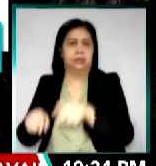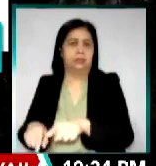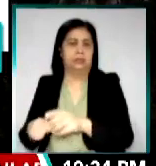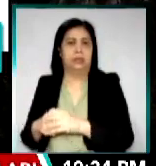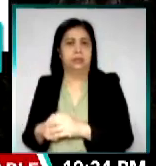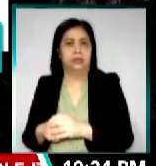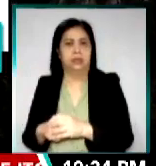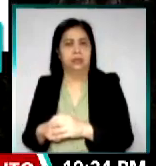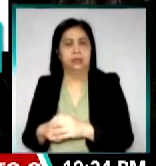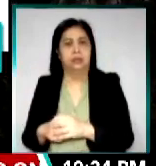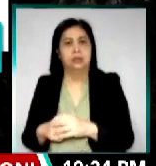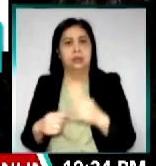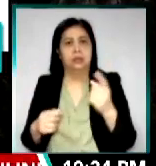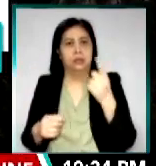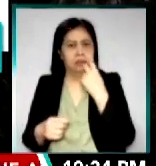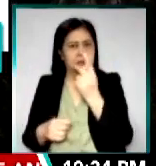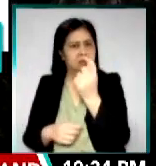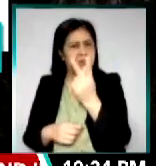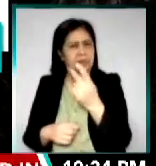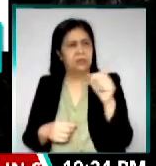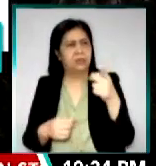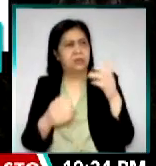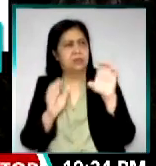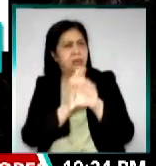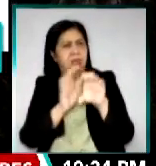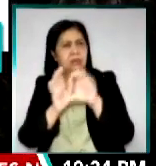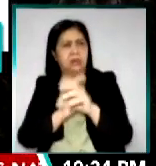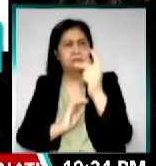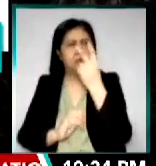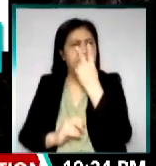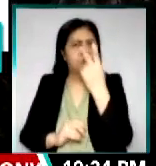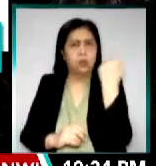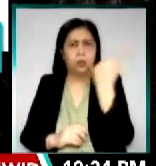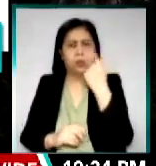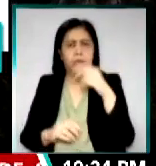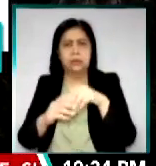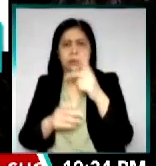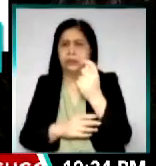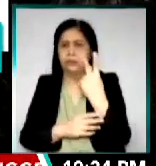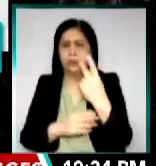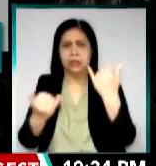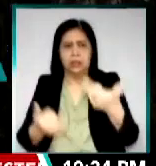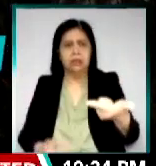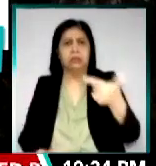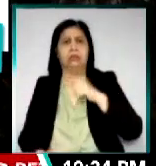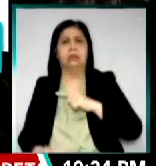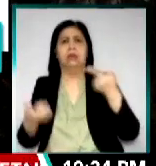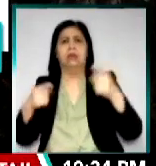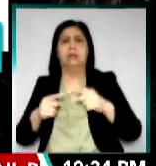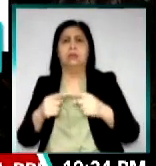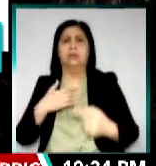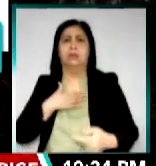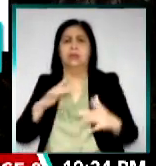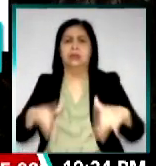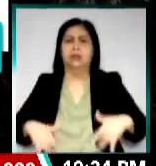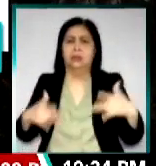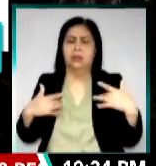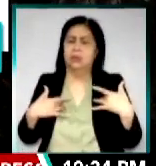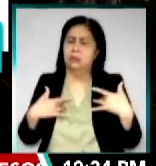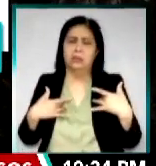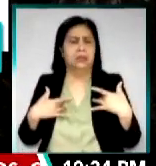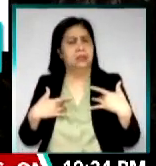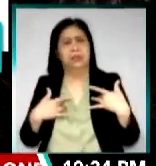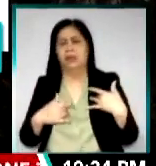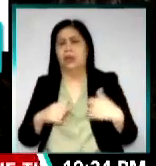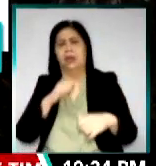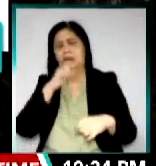napapanood ko lang sa TV ng mga crime scenes o pangyayari, ngayon nangyayari sa buhay ko. Parang hindi ako